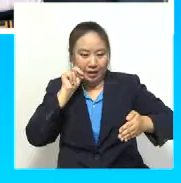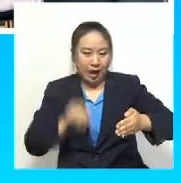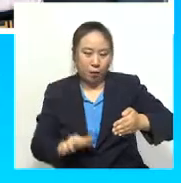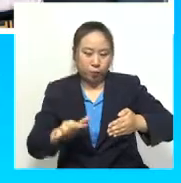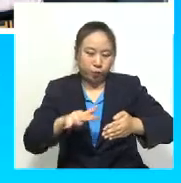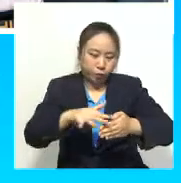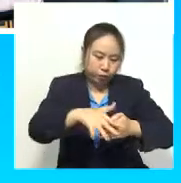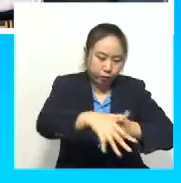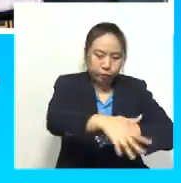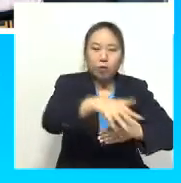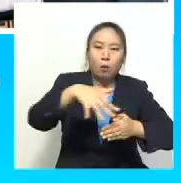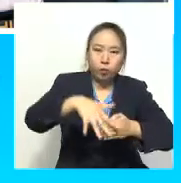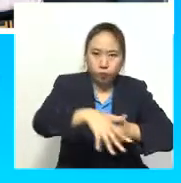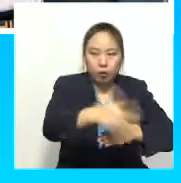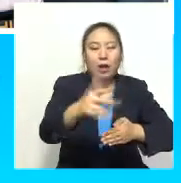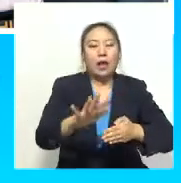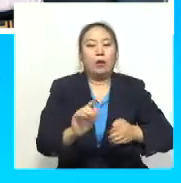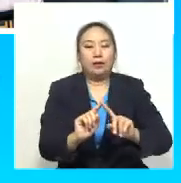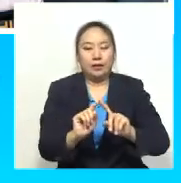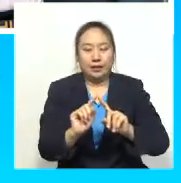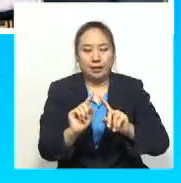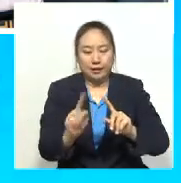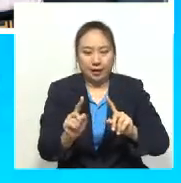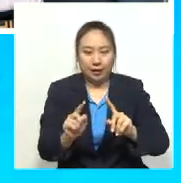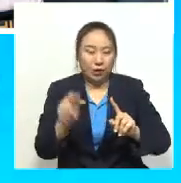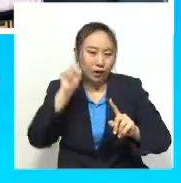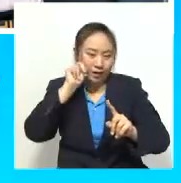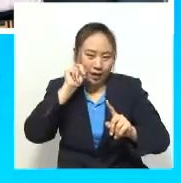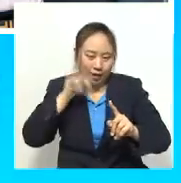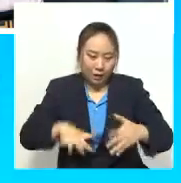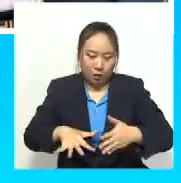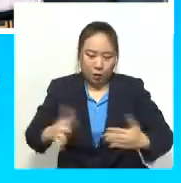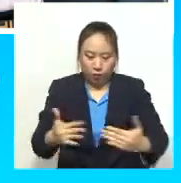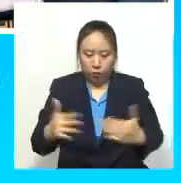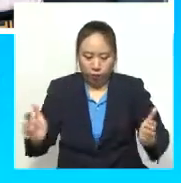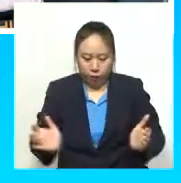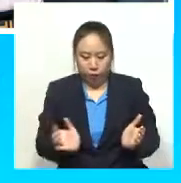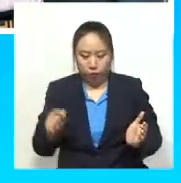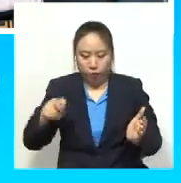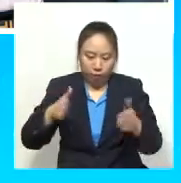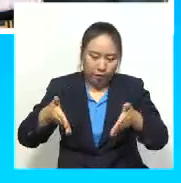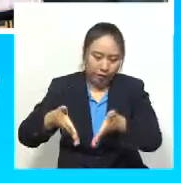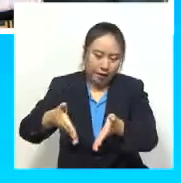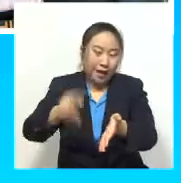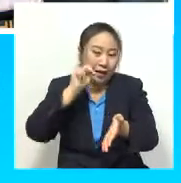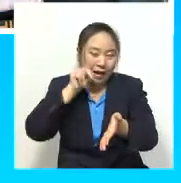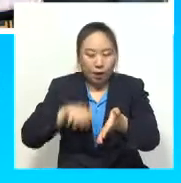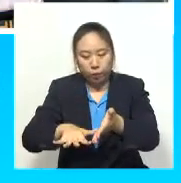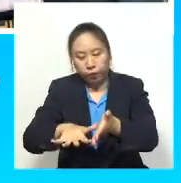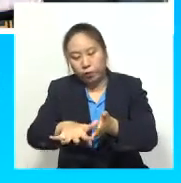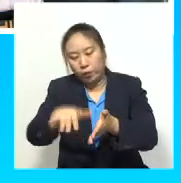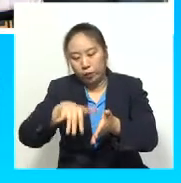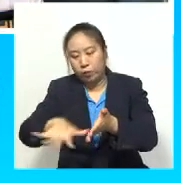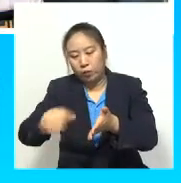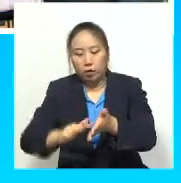ายน้ำล้นนะครับก็ขอยืนยันว่านี่ล้นทางระบายน้ำล้นนะซึ่งเราออกแบบไว้เพื่อที่จะระบายน้ำส่วนเกิน